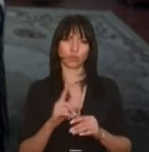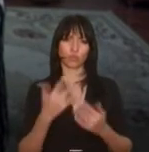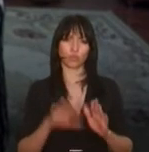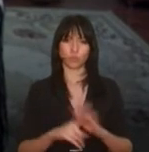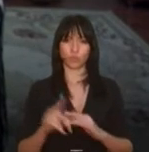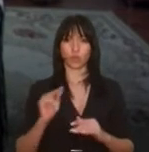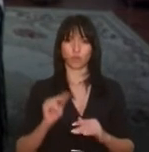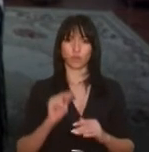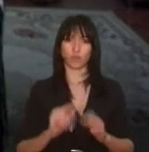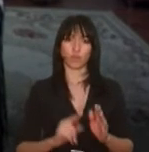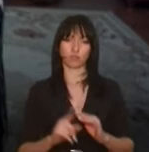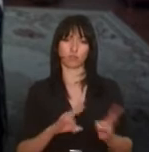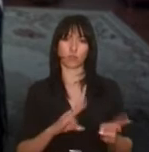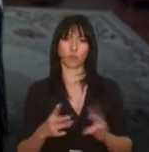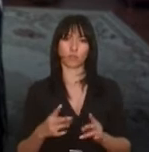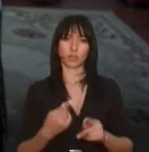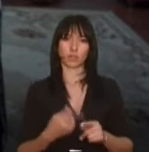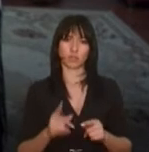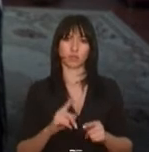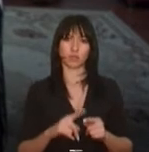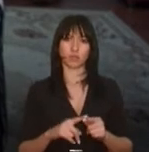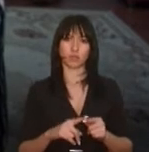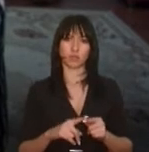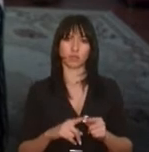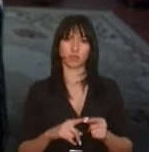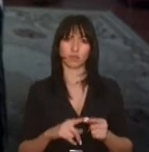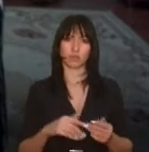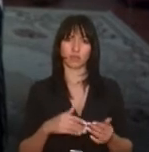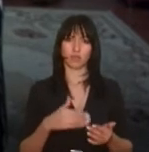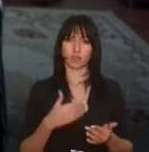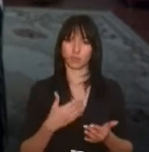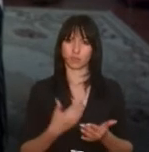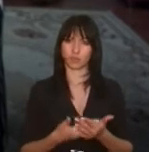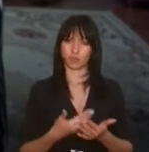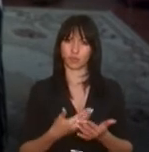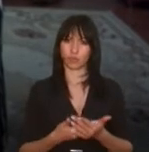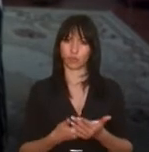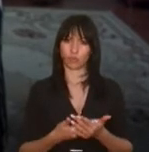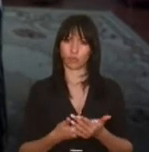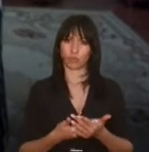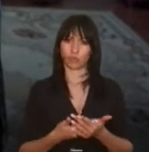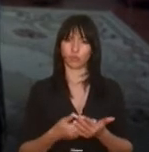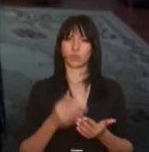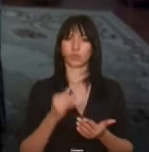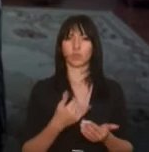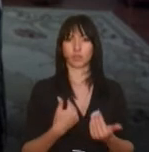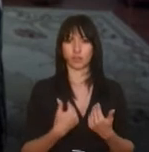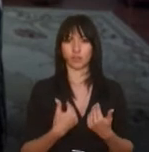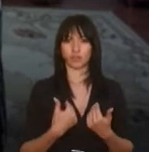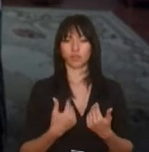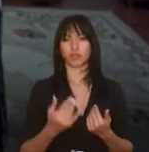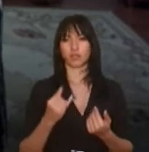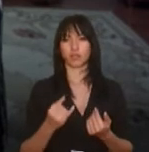І, ну, це, по-моєму, зразок прикладу людяності і вміння